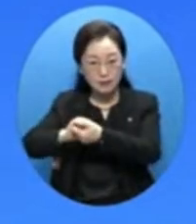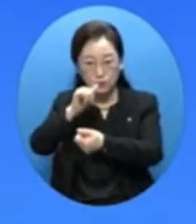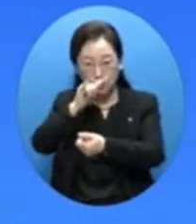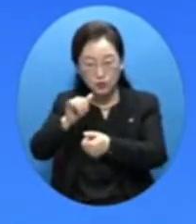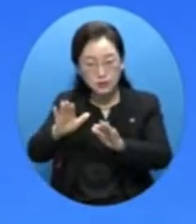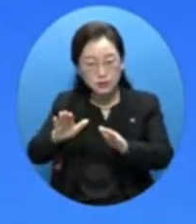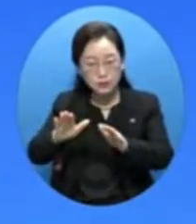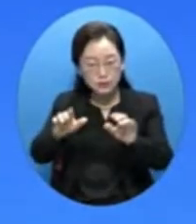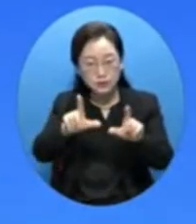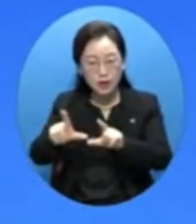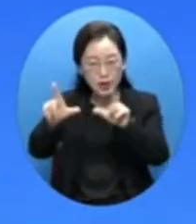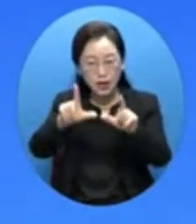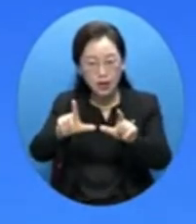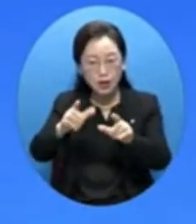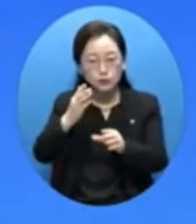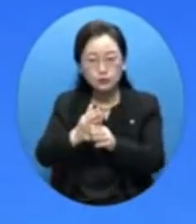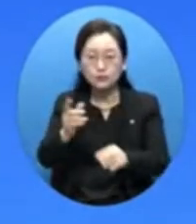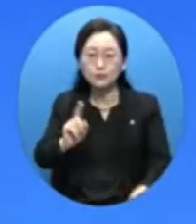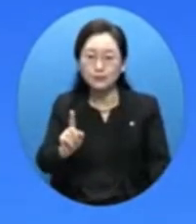살고 있습니까? 우리는 지금